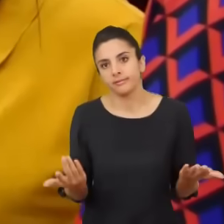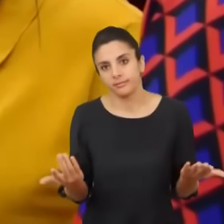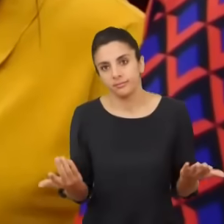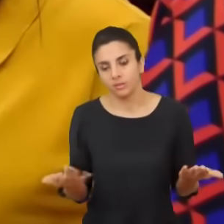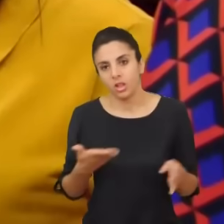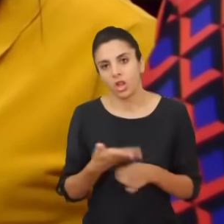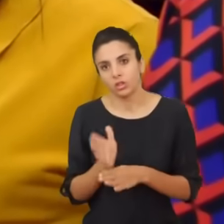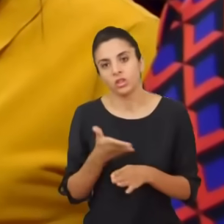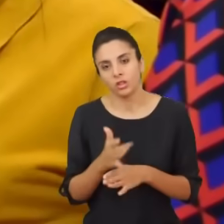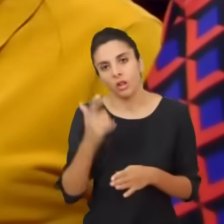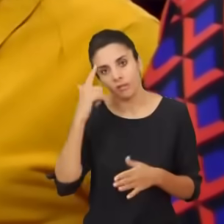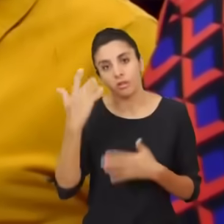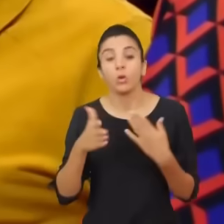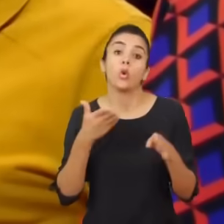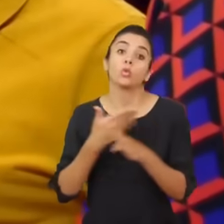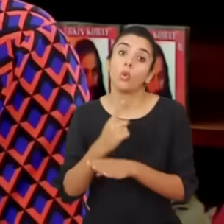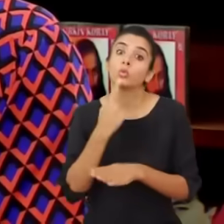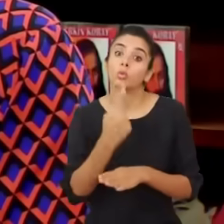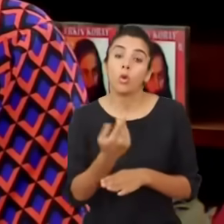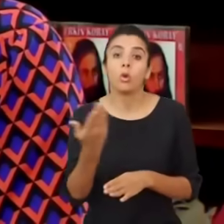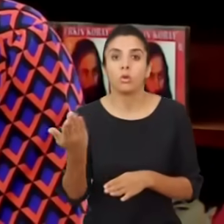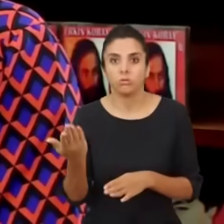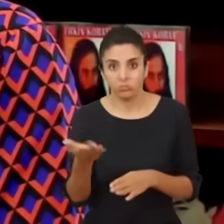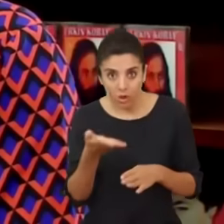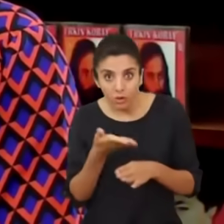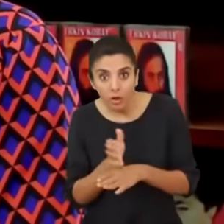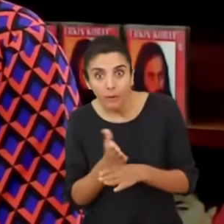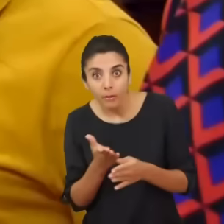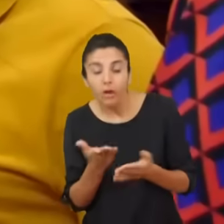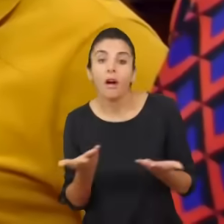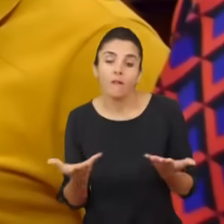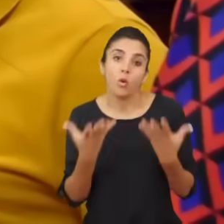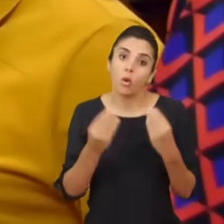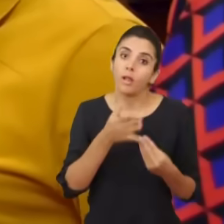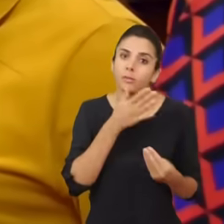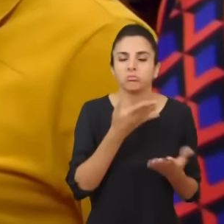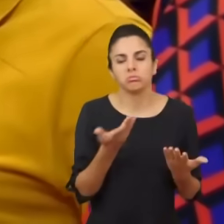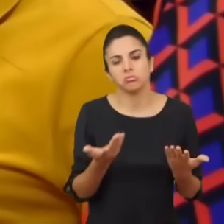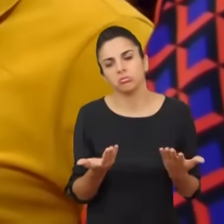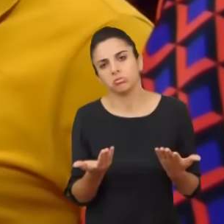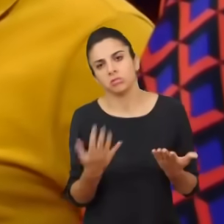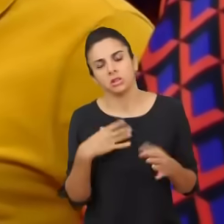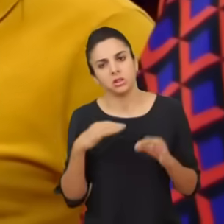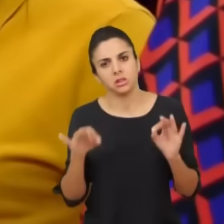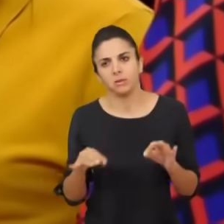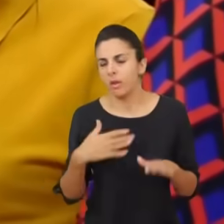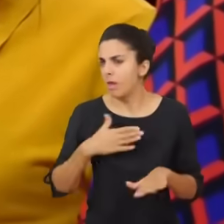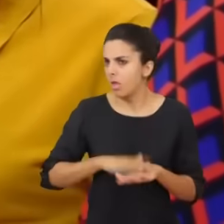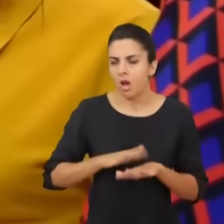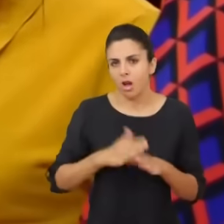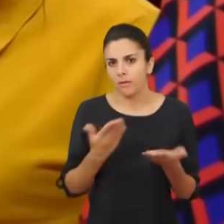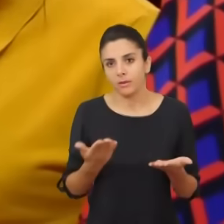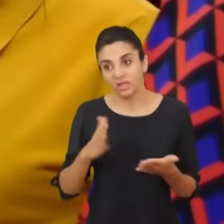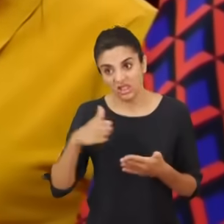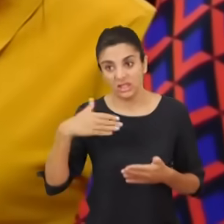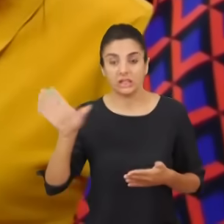oldun yani. Doğru söylüyor. Vallahi olabilir tabii yani olabilir. Şimdi o zaman ben ne yapayım? Çık